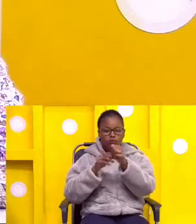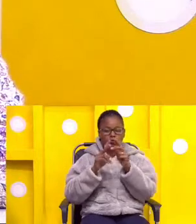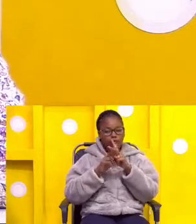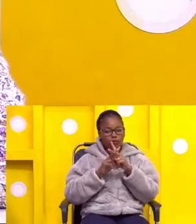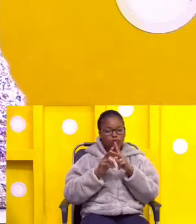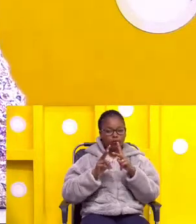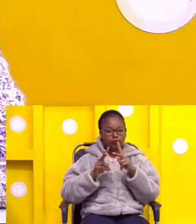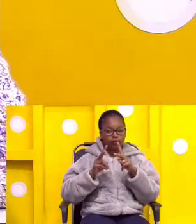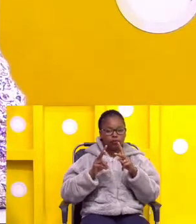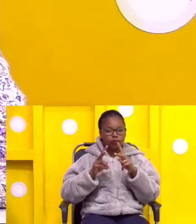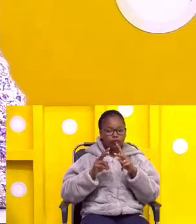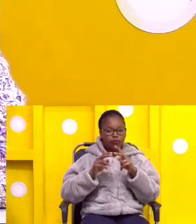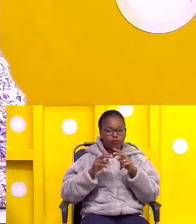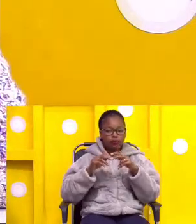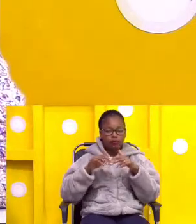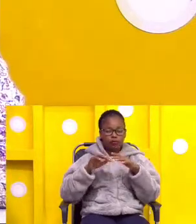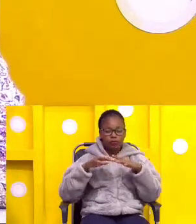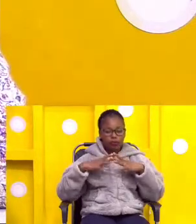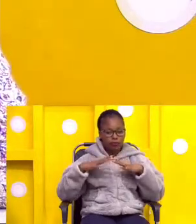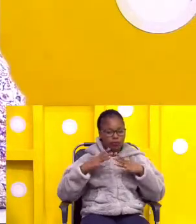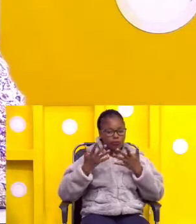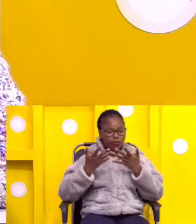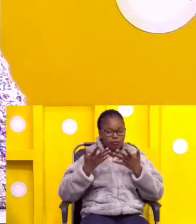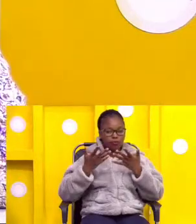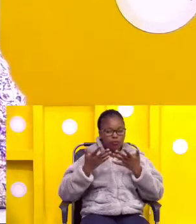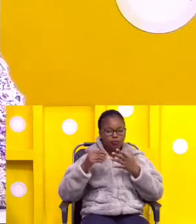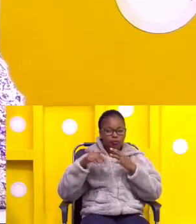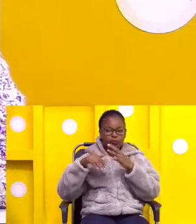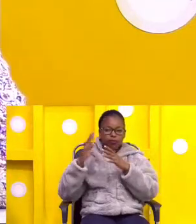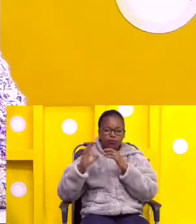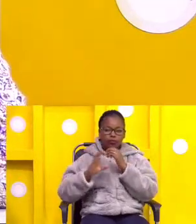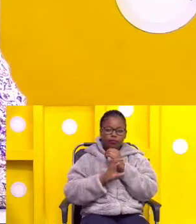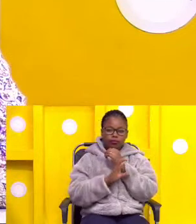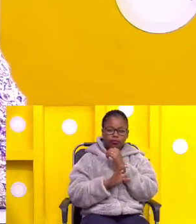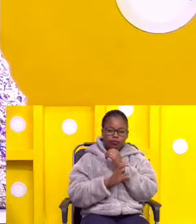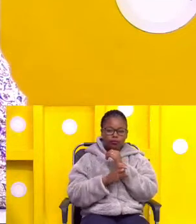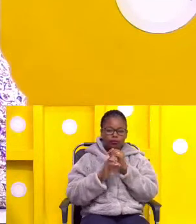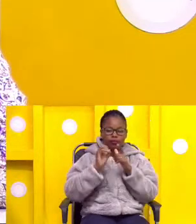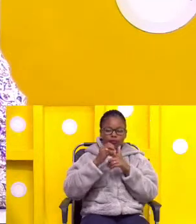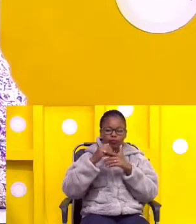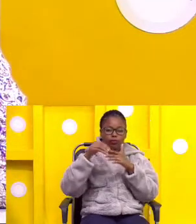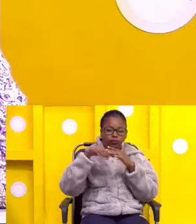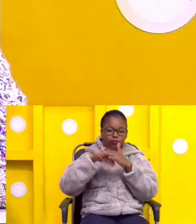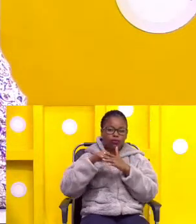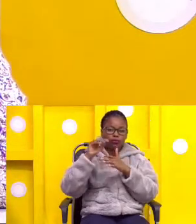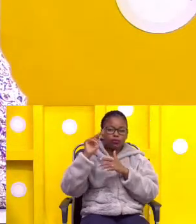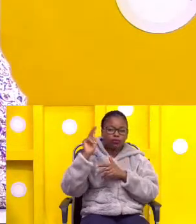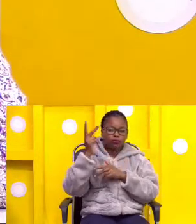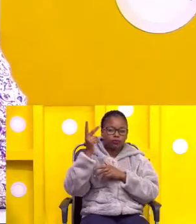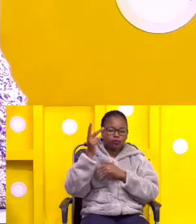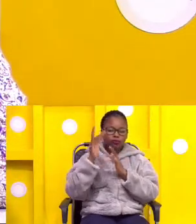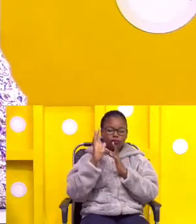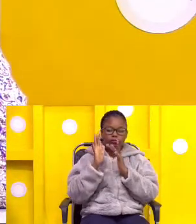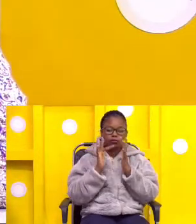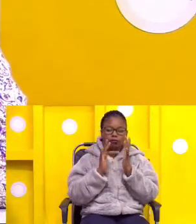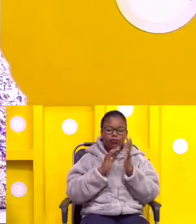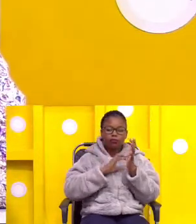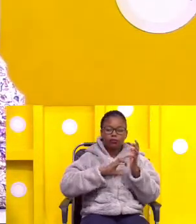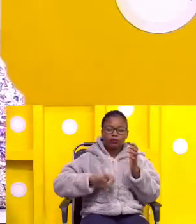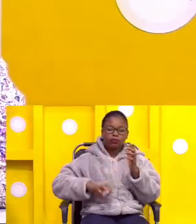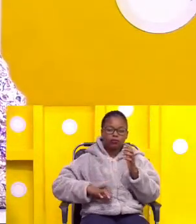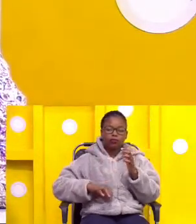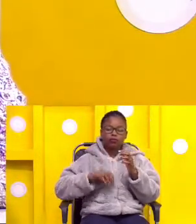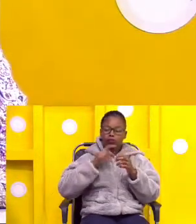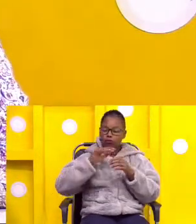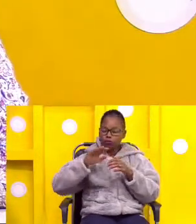harioli alia mali mafurulini manaja ona alia mali furulini wito wa Kenya Jesu Kristo mulo wa Ngai uria wi